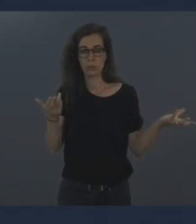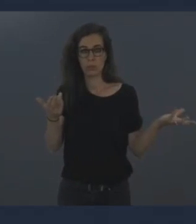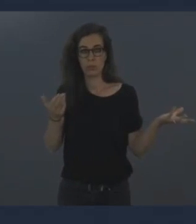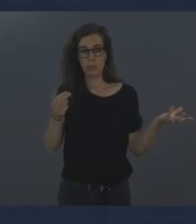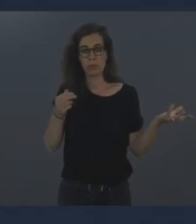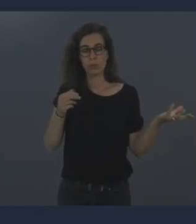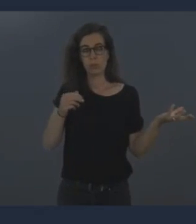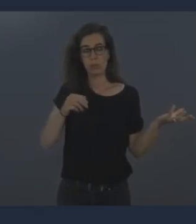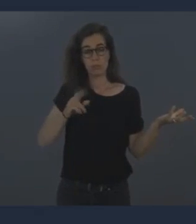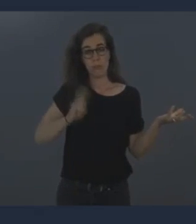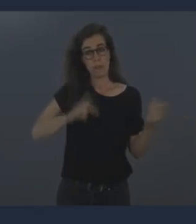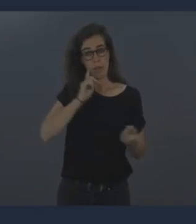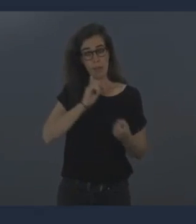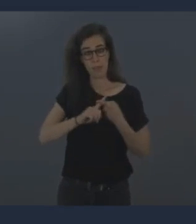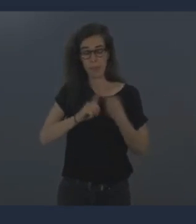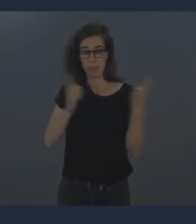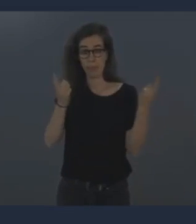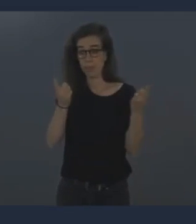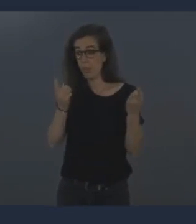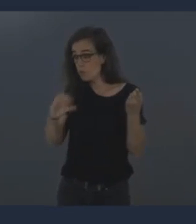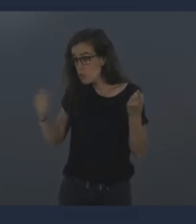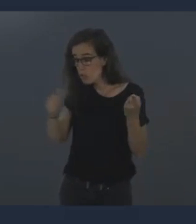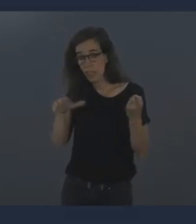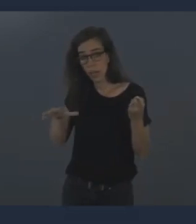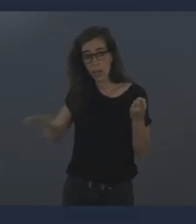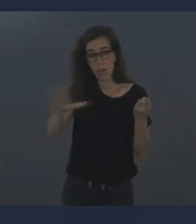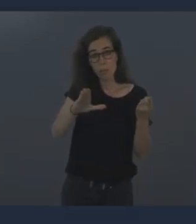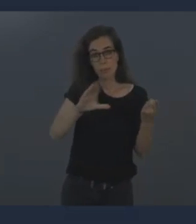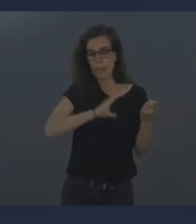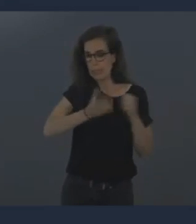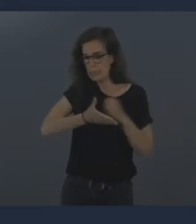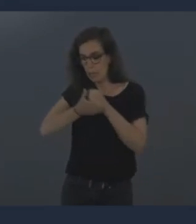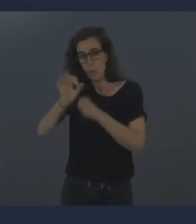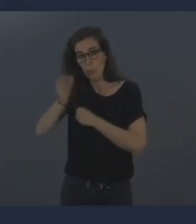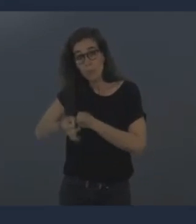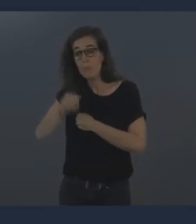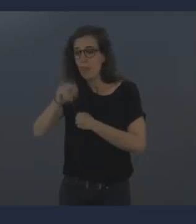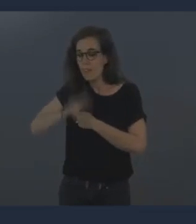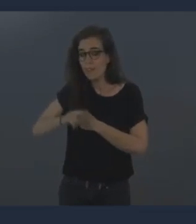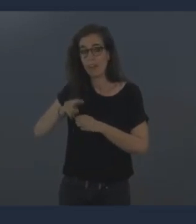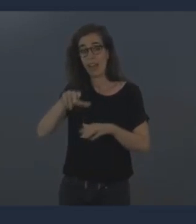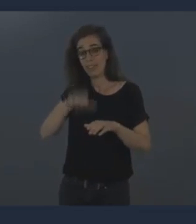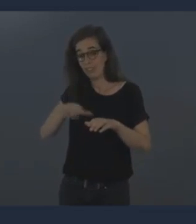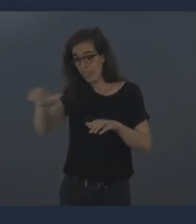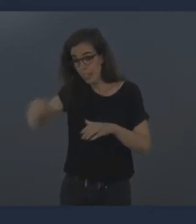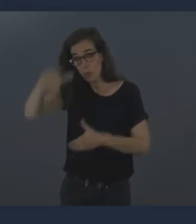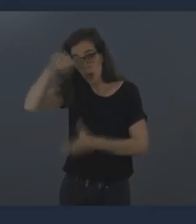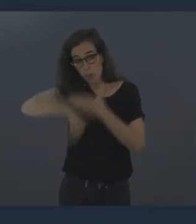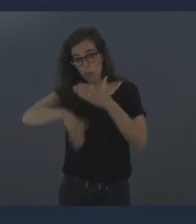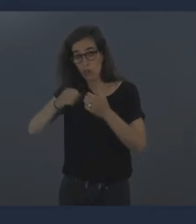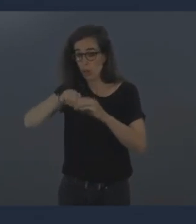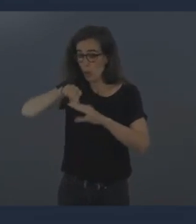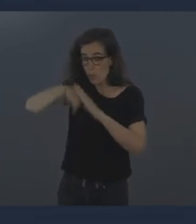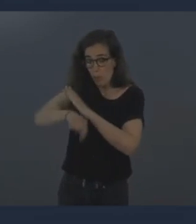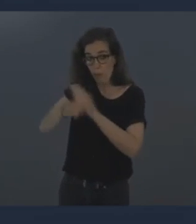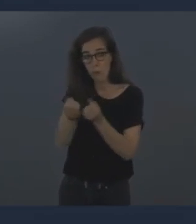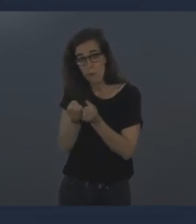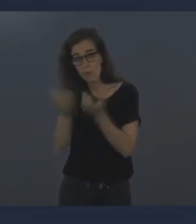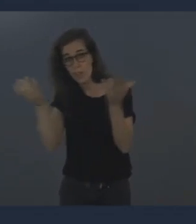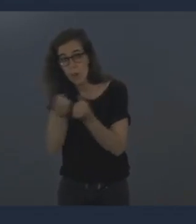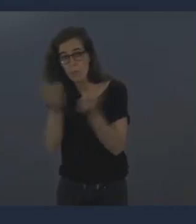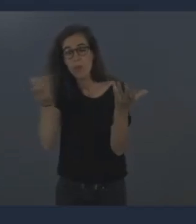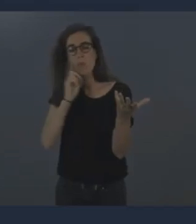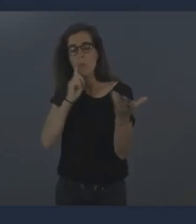soutenir les initiatives locales, mais bien plutôt de créer les conditions du développement des territoires pour aller plus loin que ce que leurs moyens propres